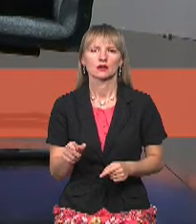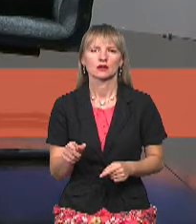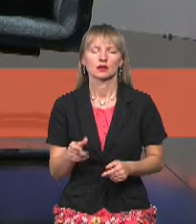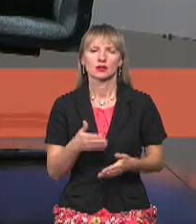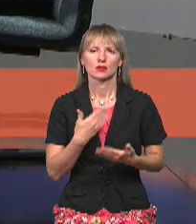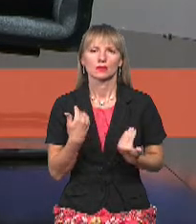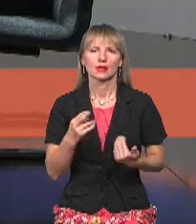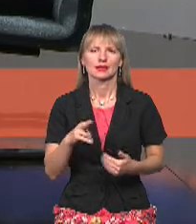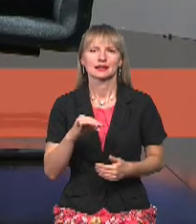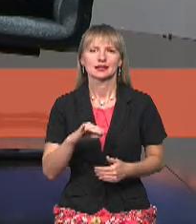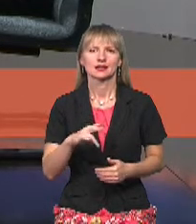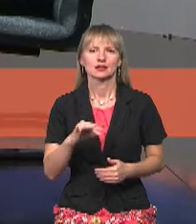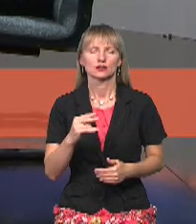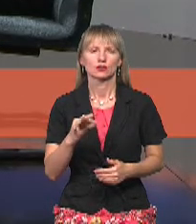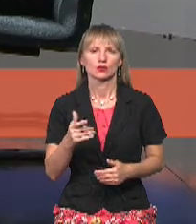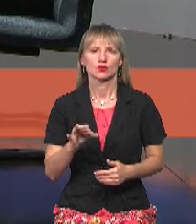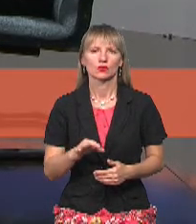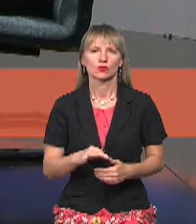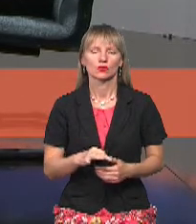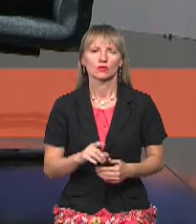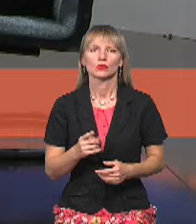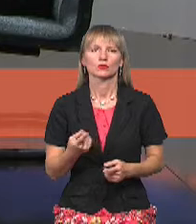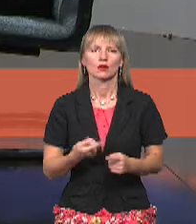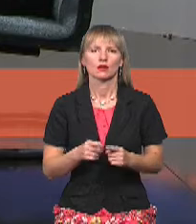Чому ви кажете, що дільничний – це міфічна істота?